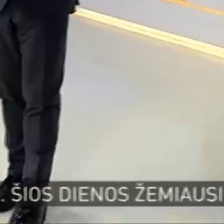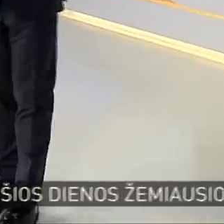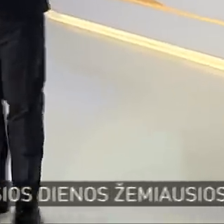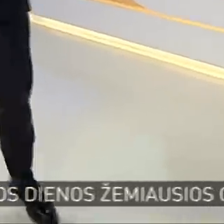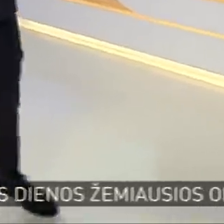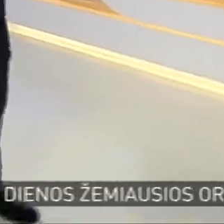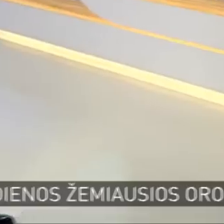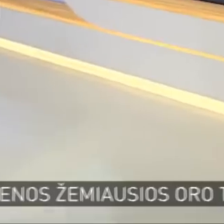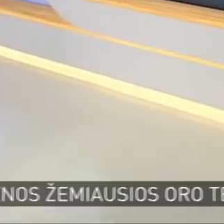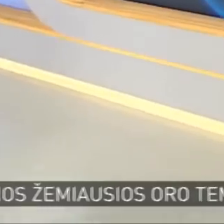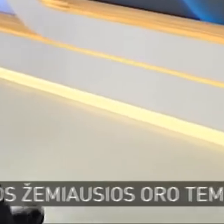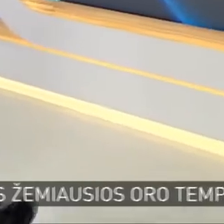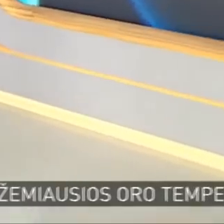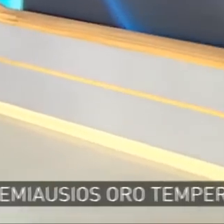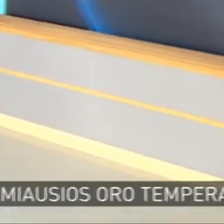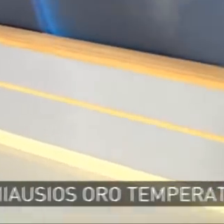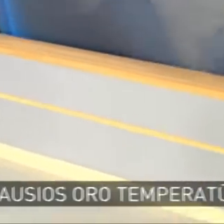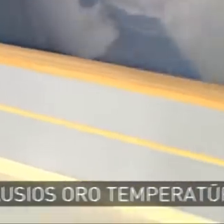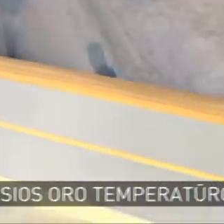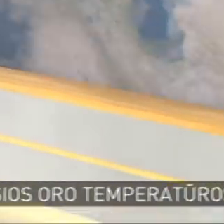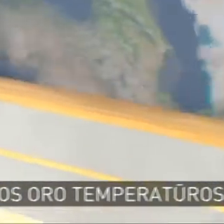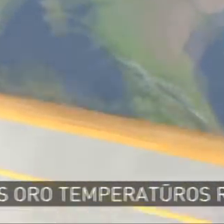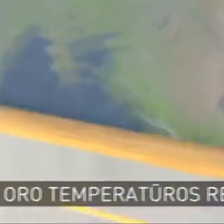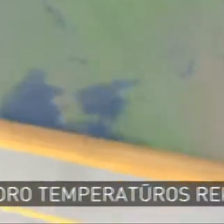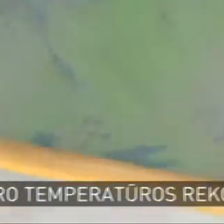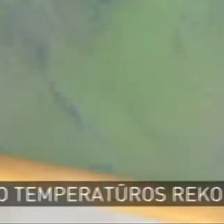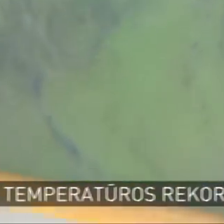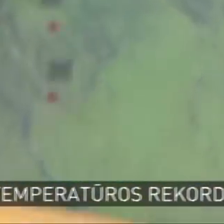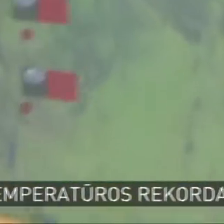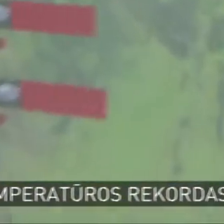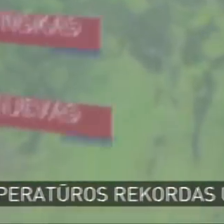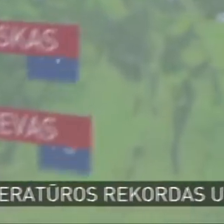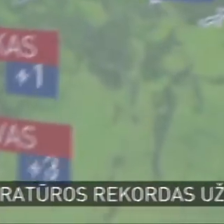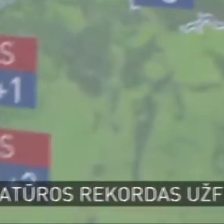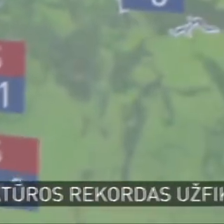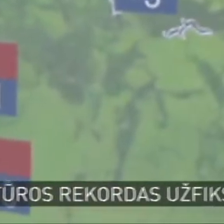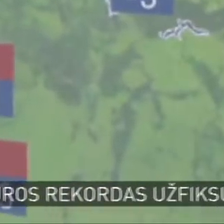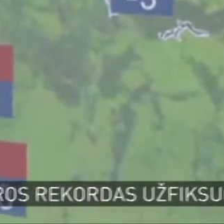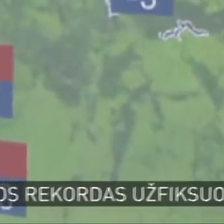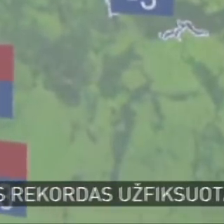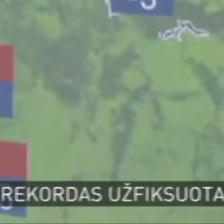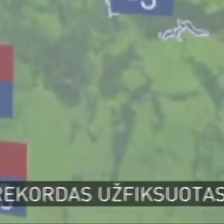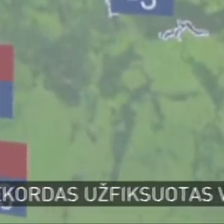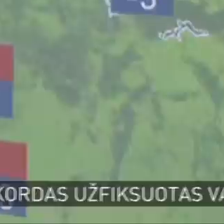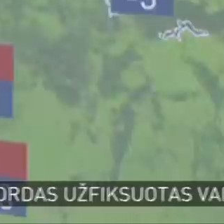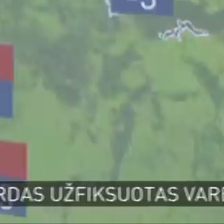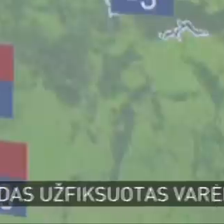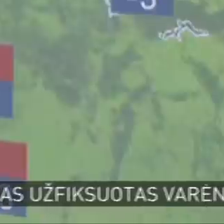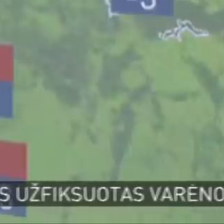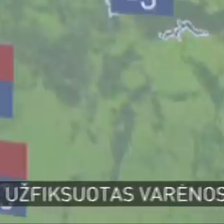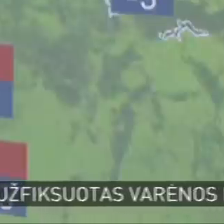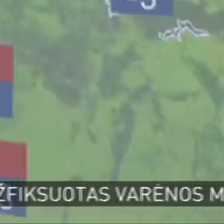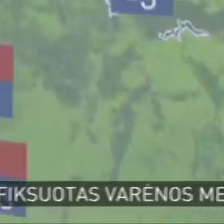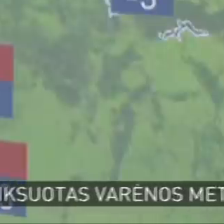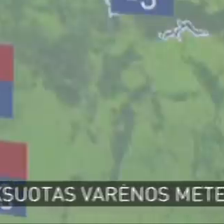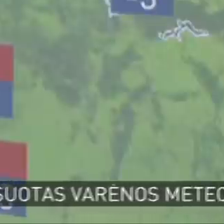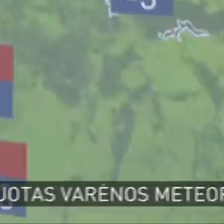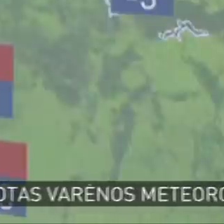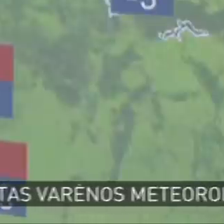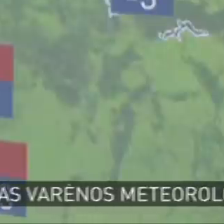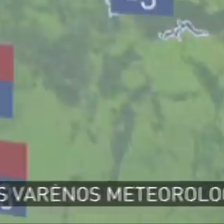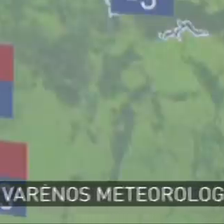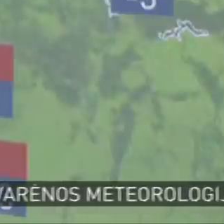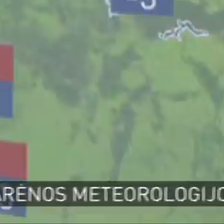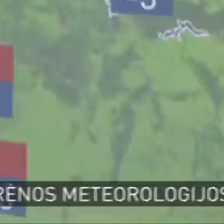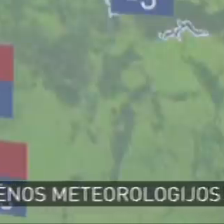šalta. Toliau pažiūrėkime, kokie orai prognozuojami kitur Europoje. Sniegas rytoj jau bus pasiekęs Helsinkį ir